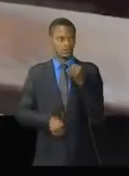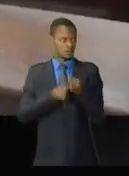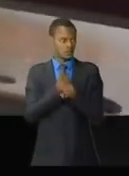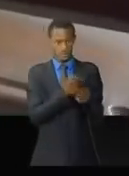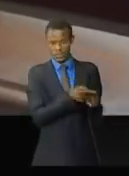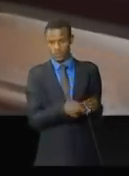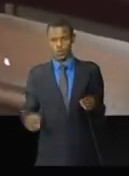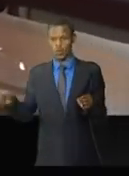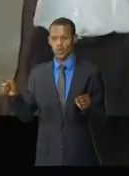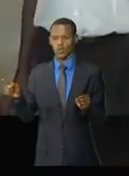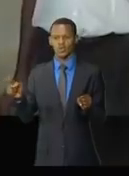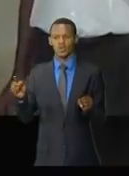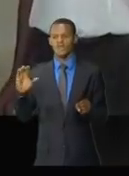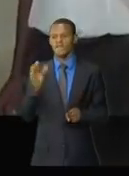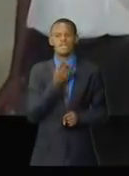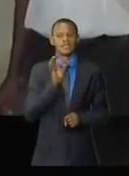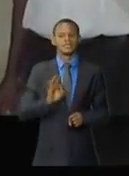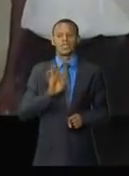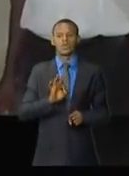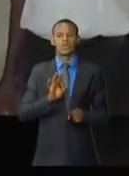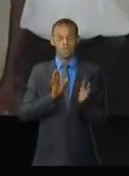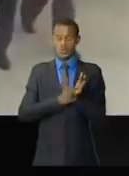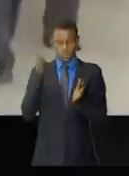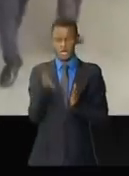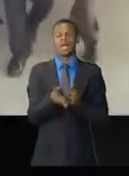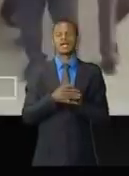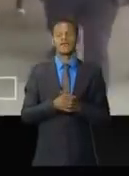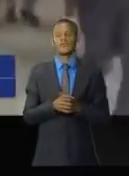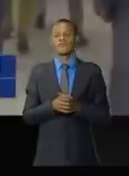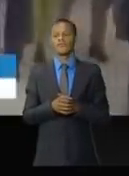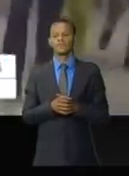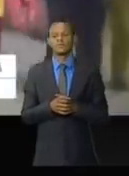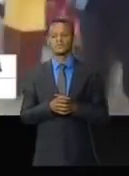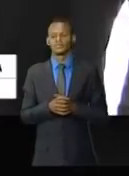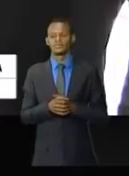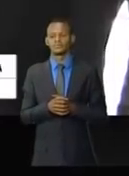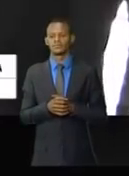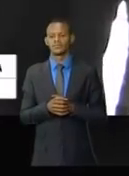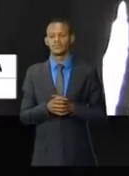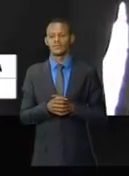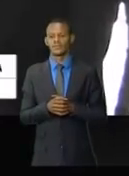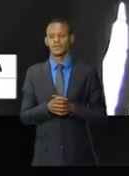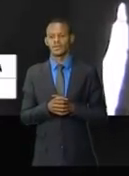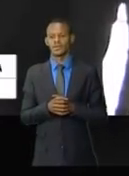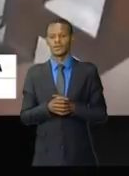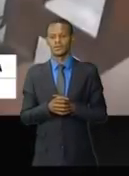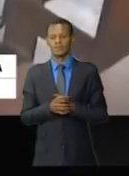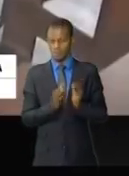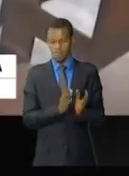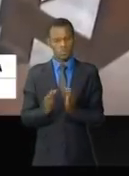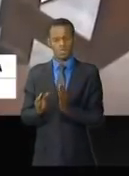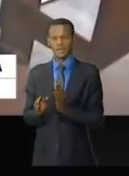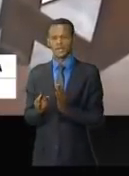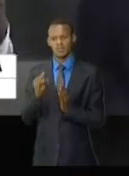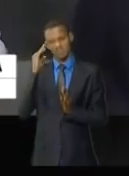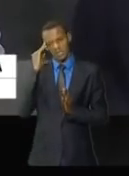blanche. Le gouvernement congolais, avec le comité multisectoriel de la riposte contre la COVID-19 est à pied d'œuvre. Les parents d'élèves